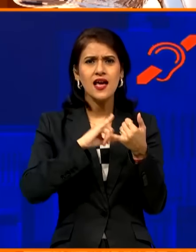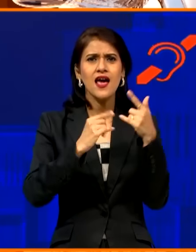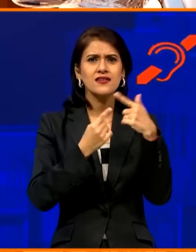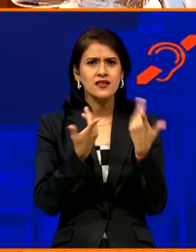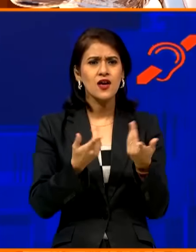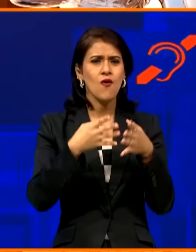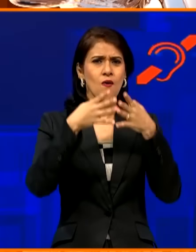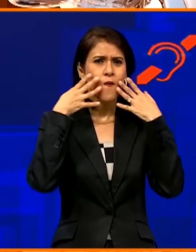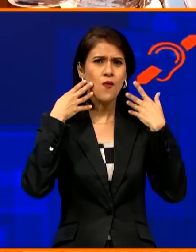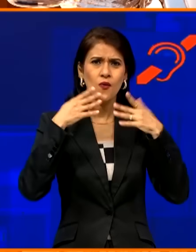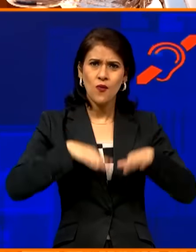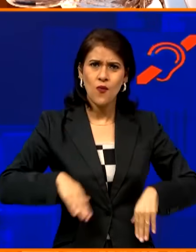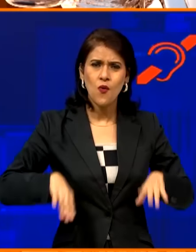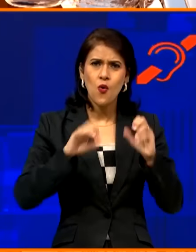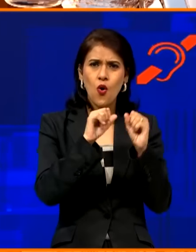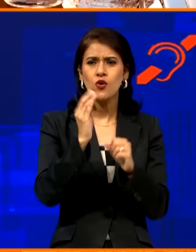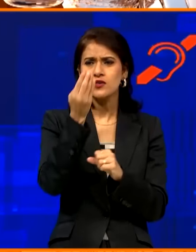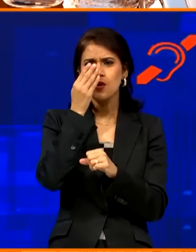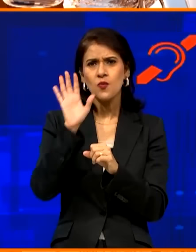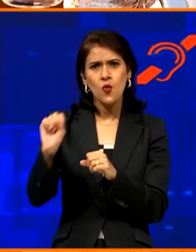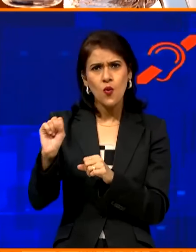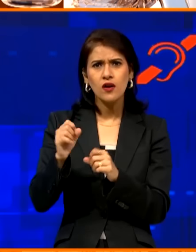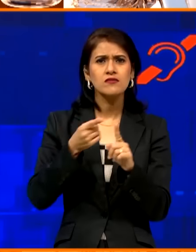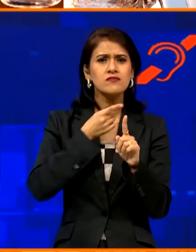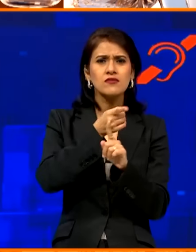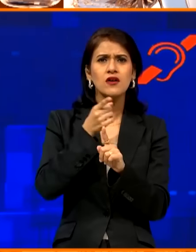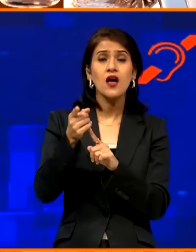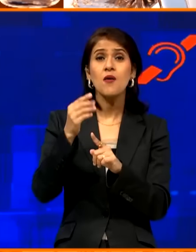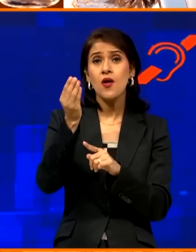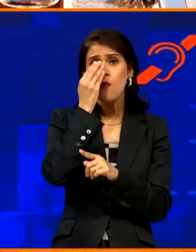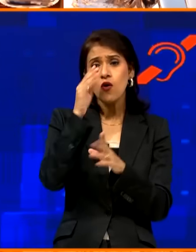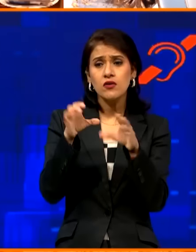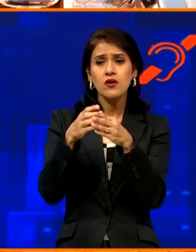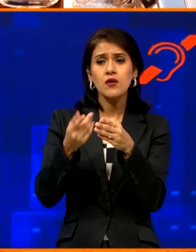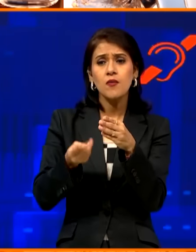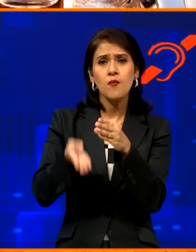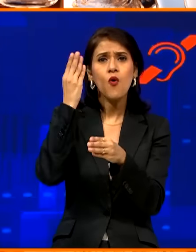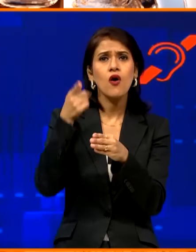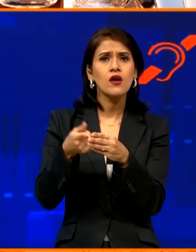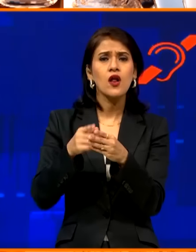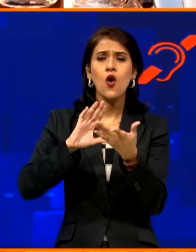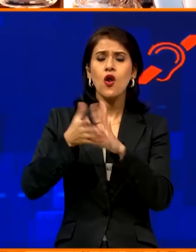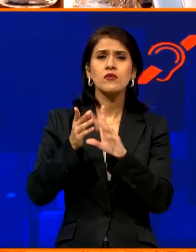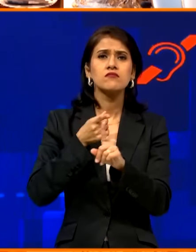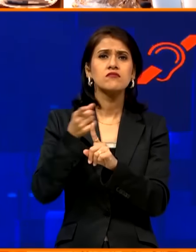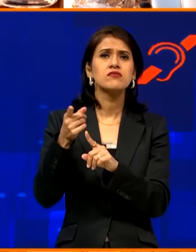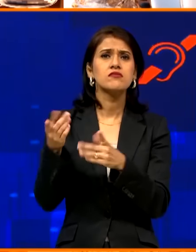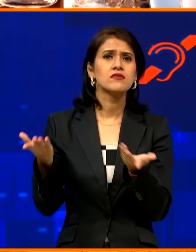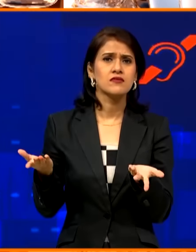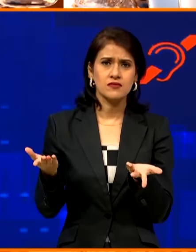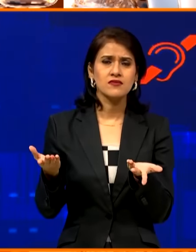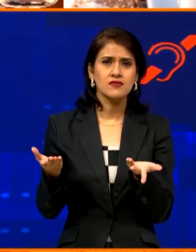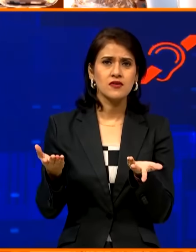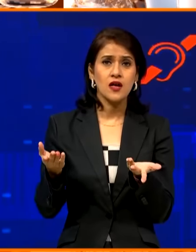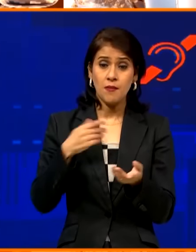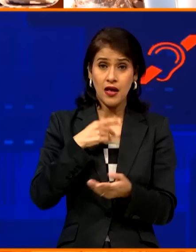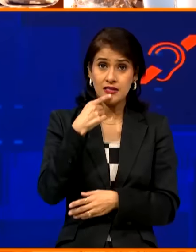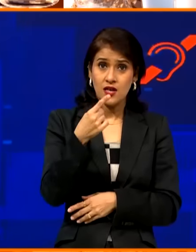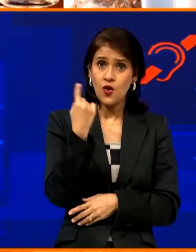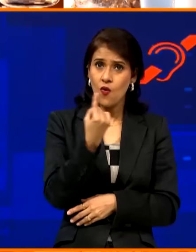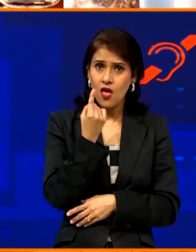ट्राइबल है कोई मुसलमान है अब मुसलमान का नंबर ज्यादा है तो वो ज्यादा तस्करा उसका हो जाता है पर मैं तो नहीं कहता यह बात सिर्फ